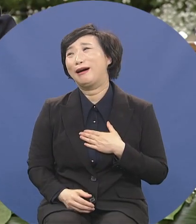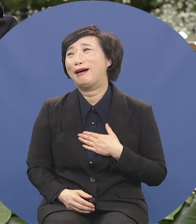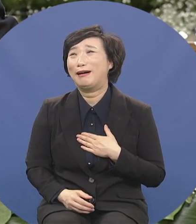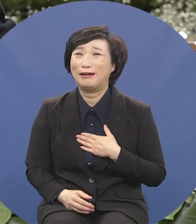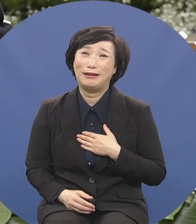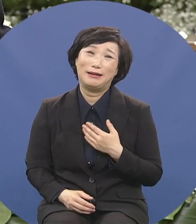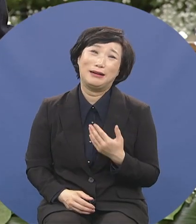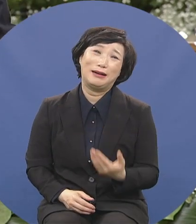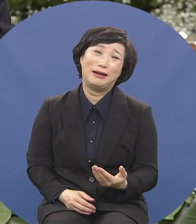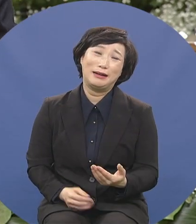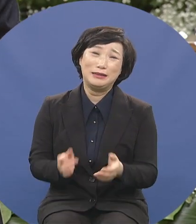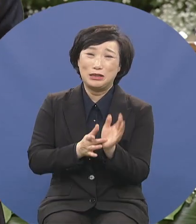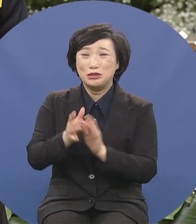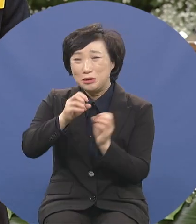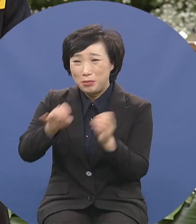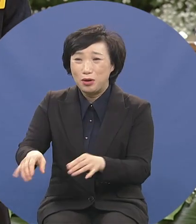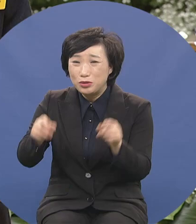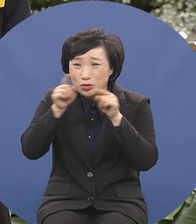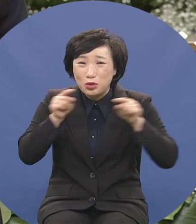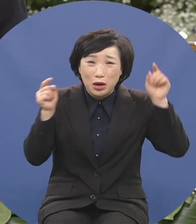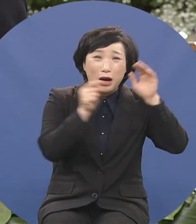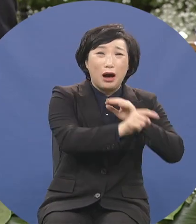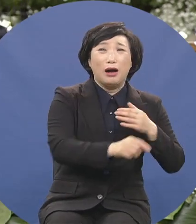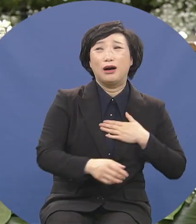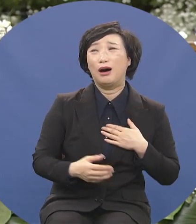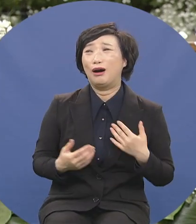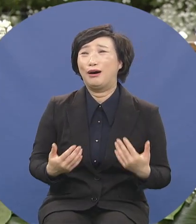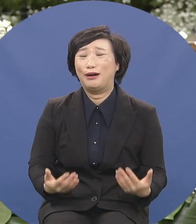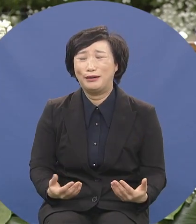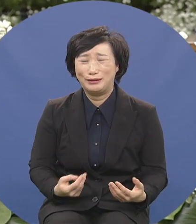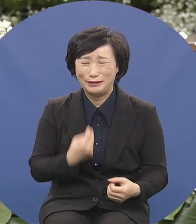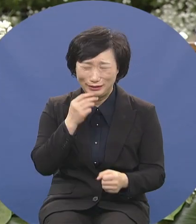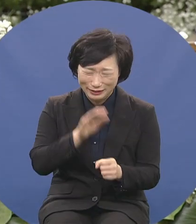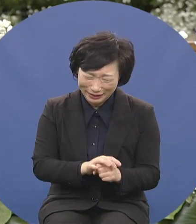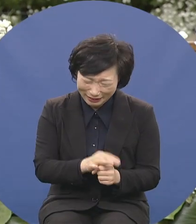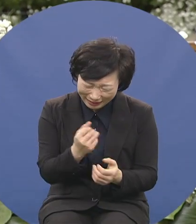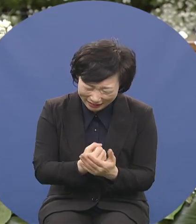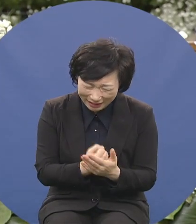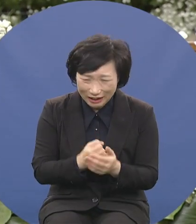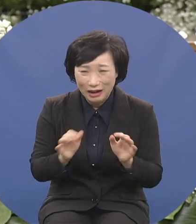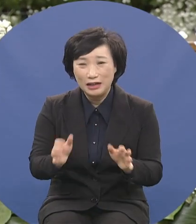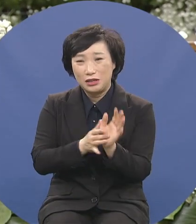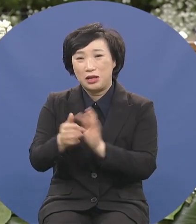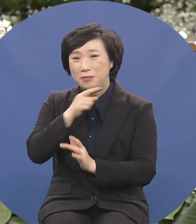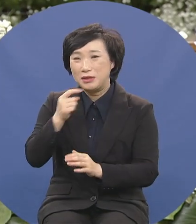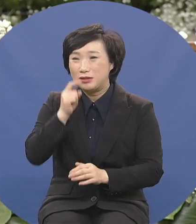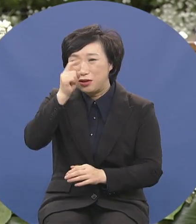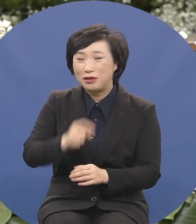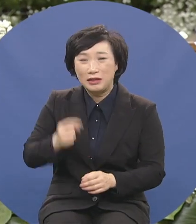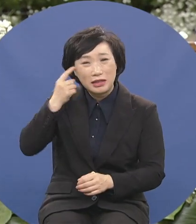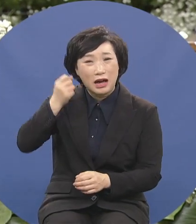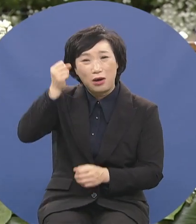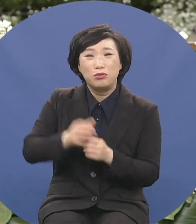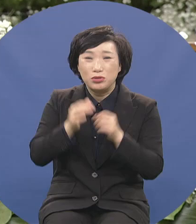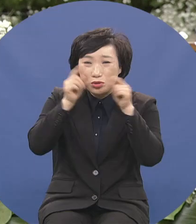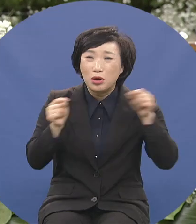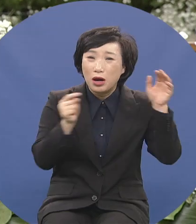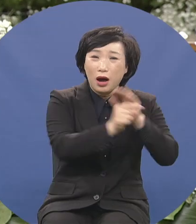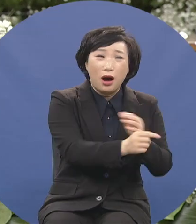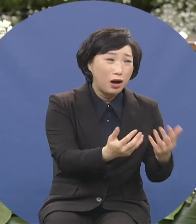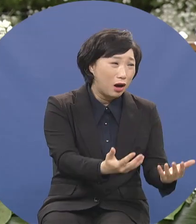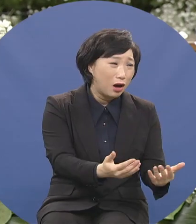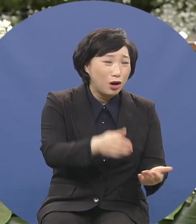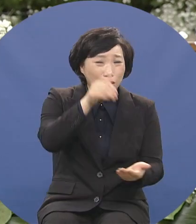지경으로 예수 버리고 지옥에 왔나, 그 피를 부정한 것으로 여기고 지옥에 왔나,